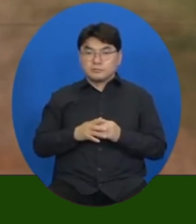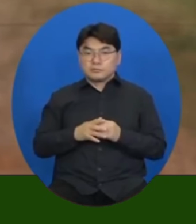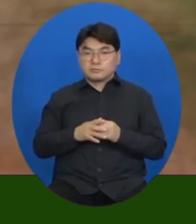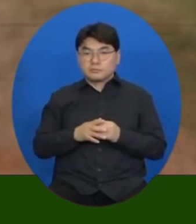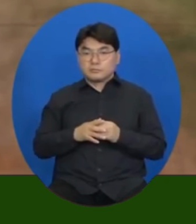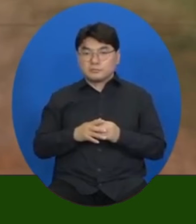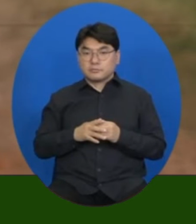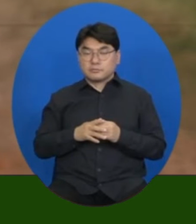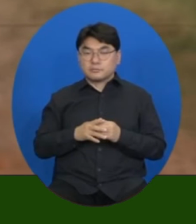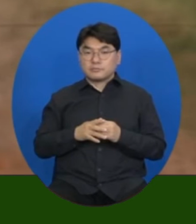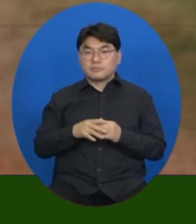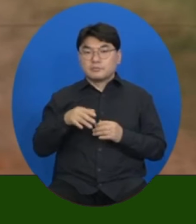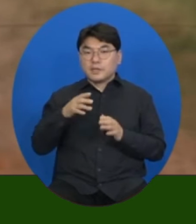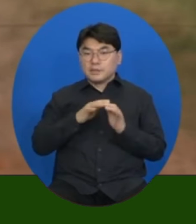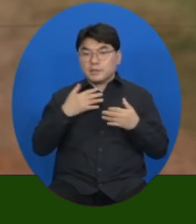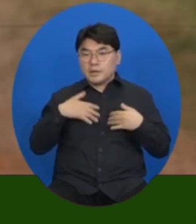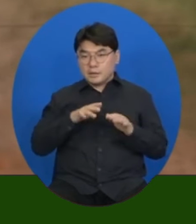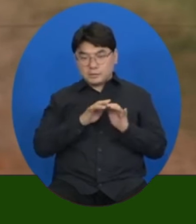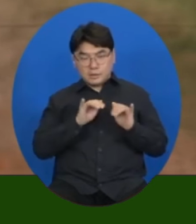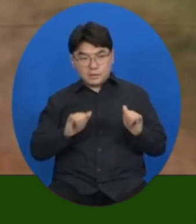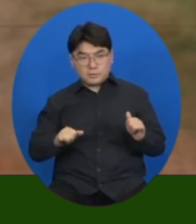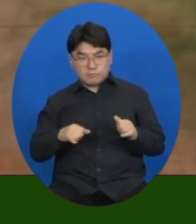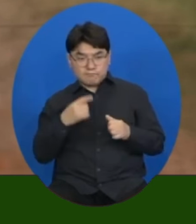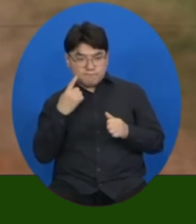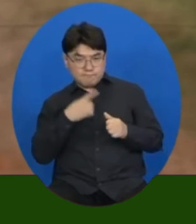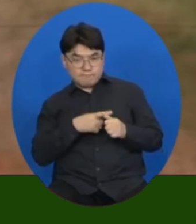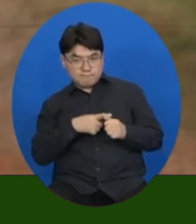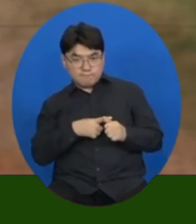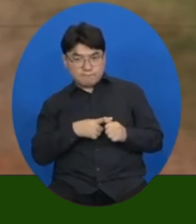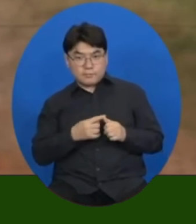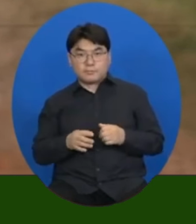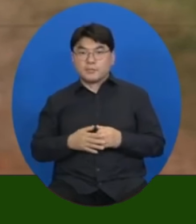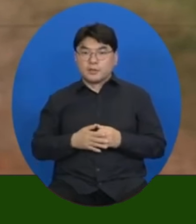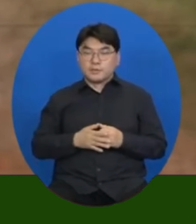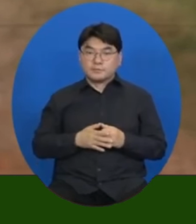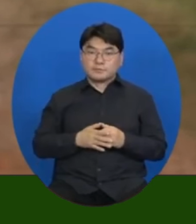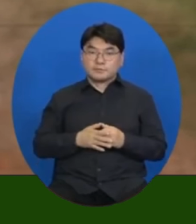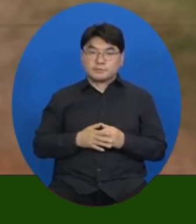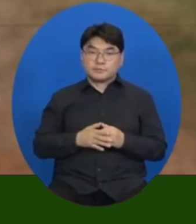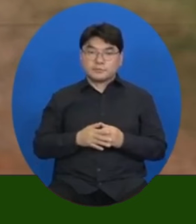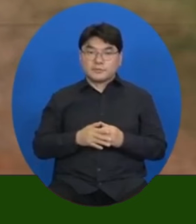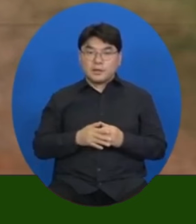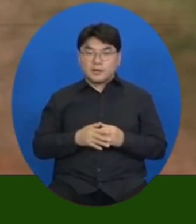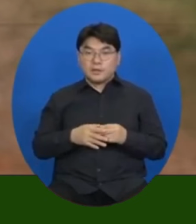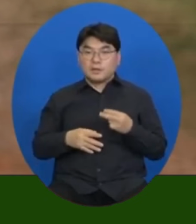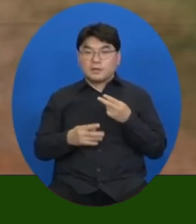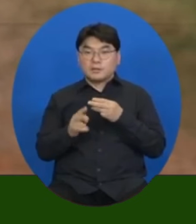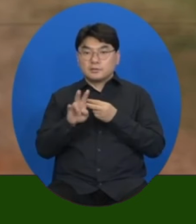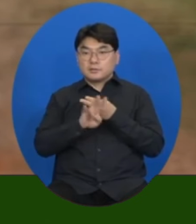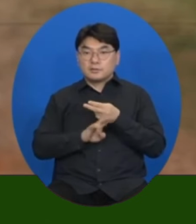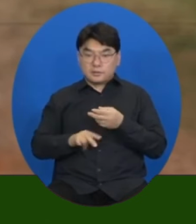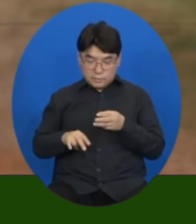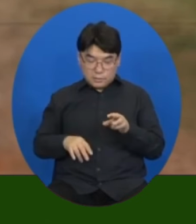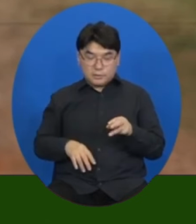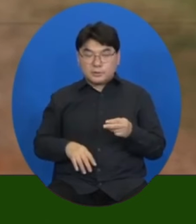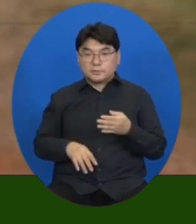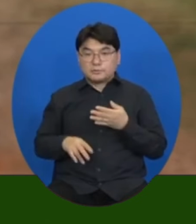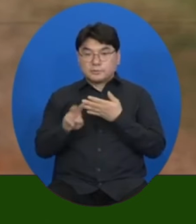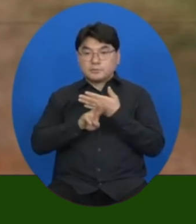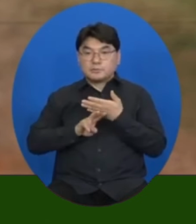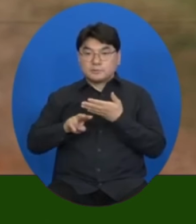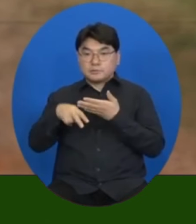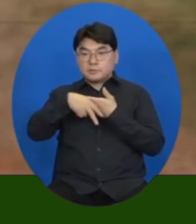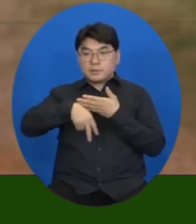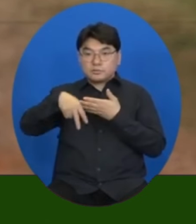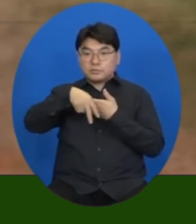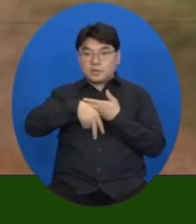왜 복음을 배척 하냐면 사두개인들은 정치적으로 굉장히 자유주의자 아주 권력자들 있니다 예수님이나 이런 사도들이